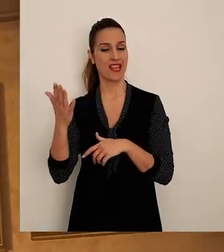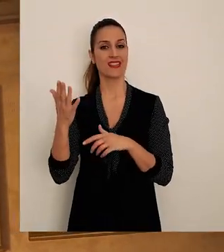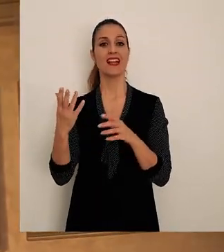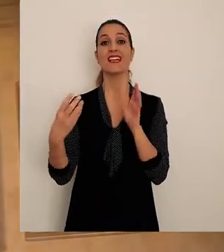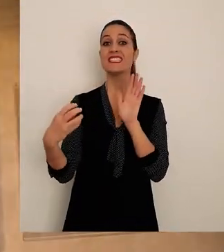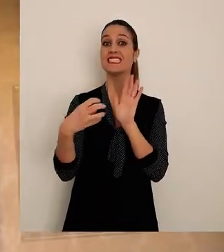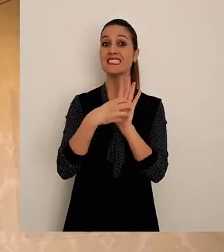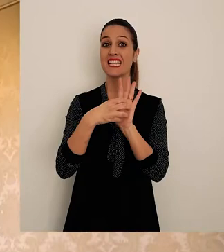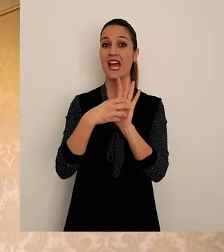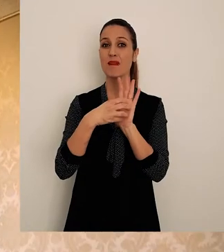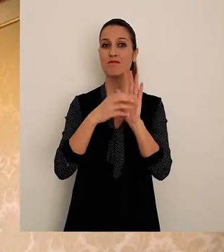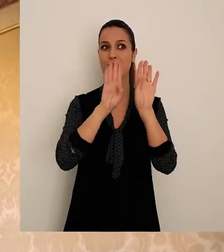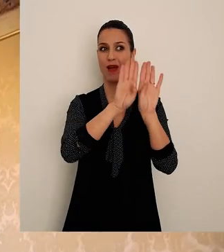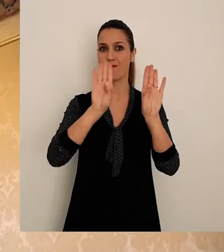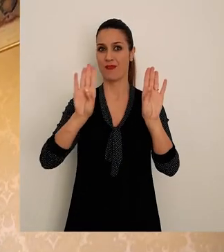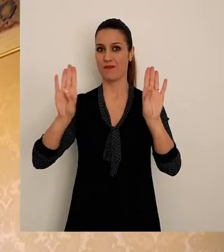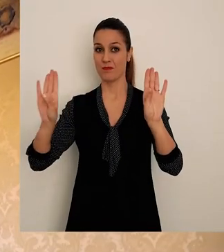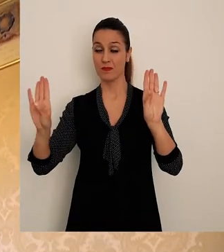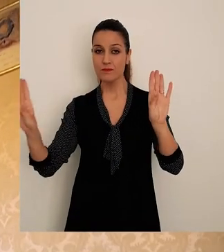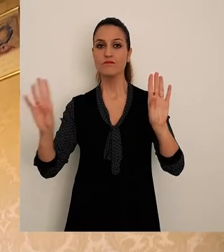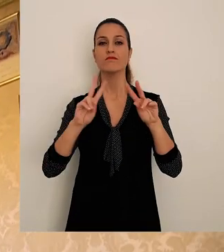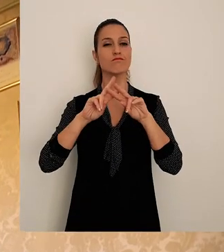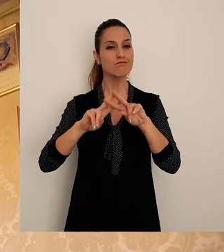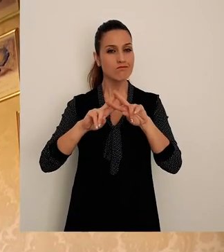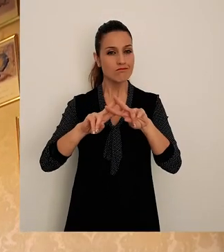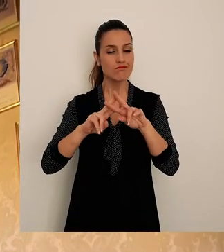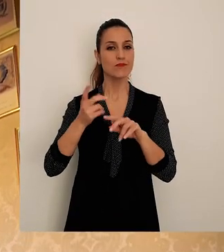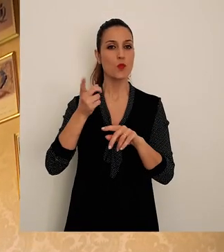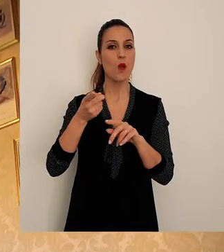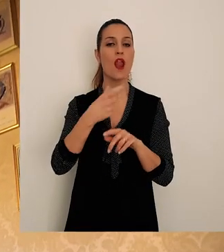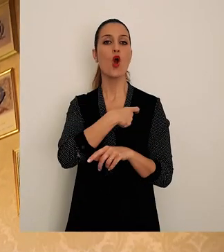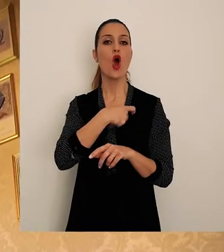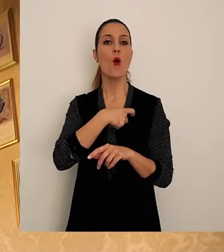Stemmi conserva gli stemmi di tutti i comuni salentini.